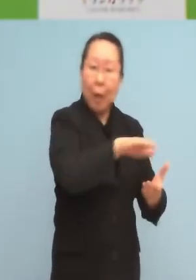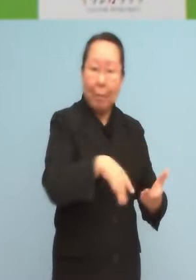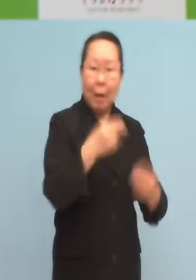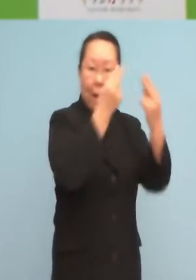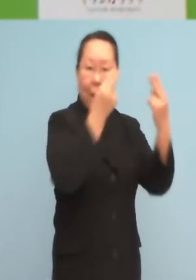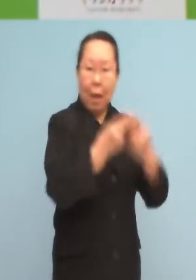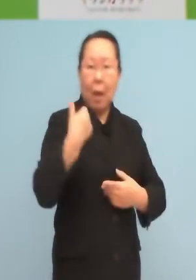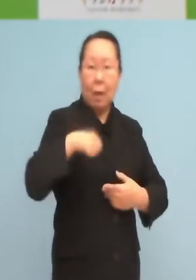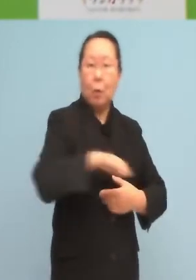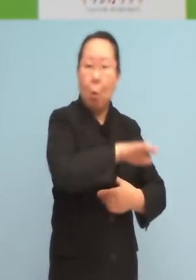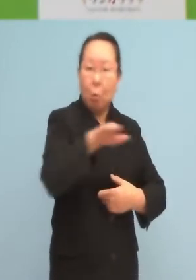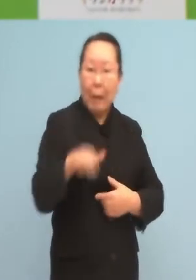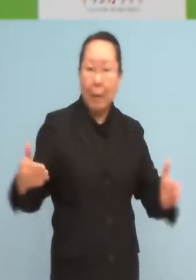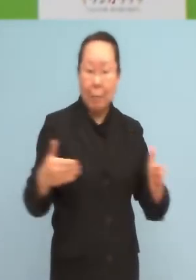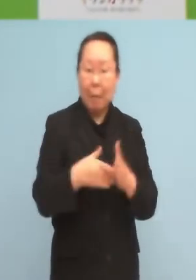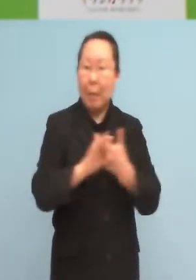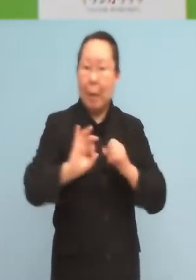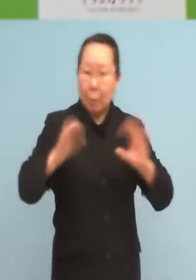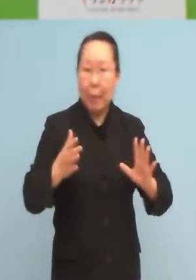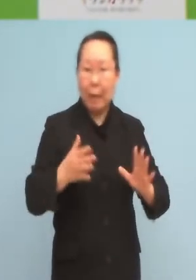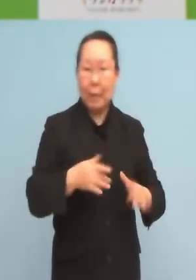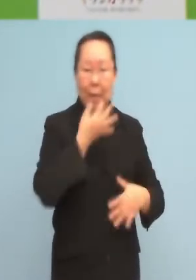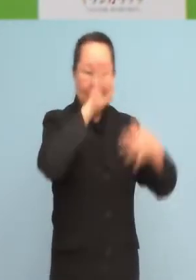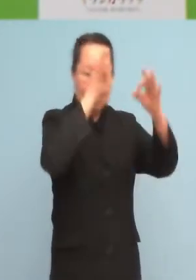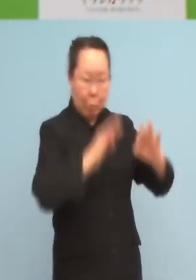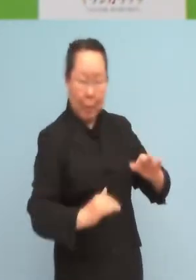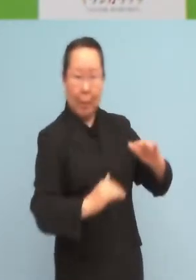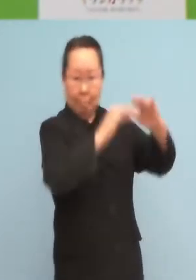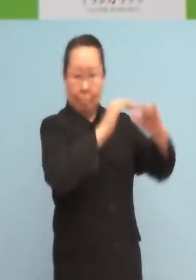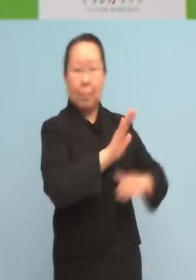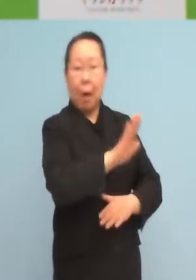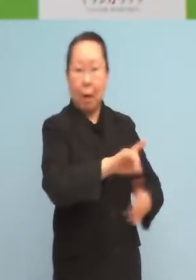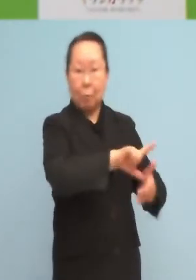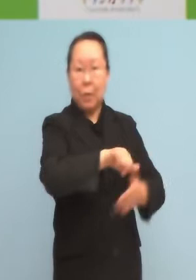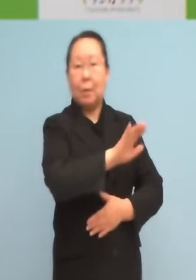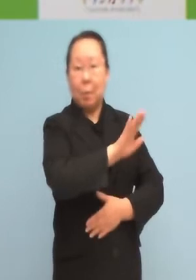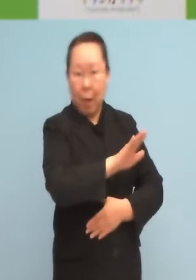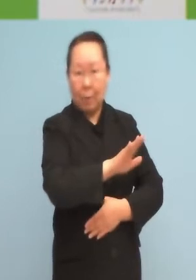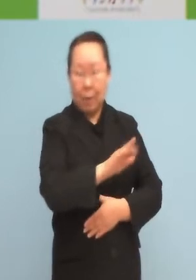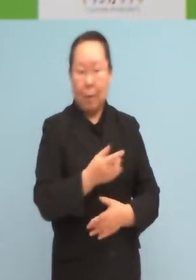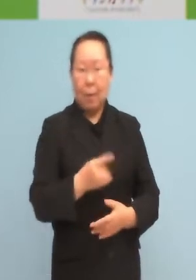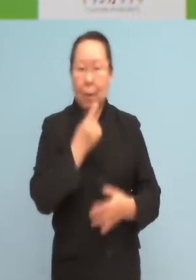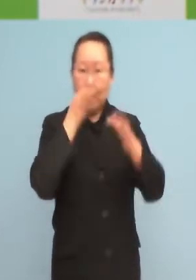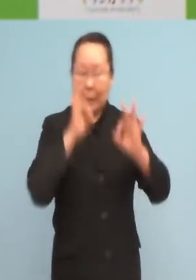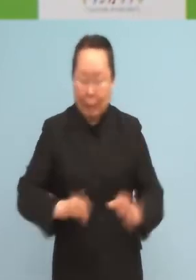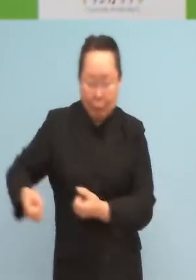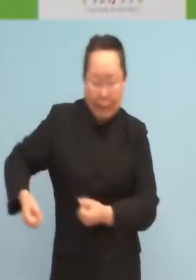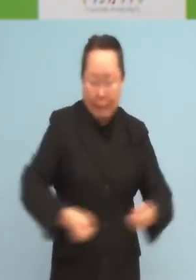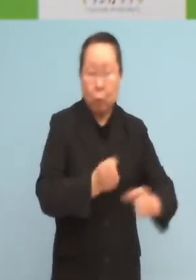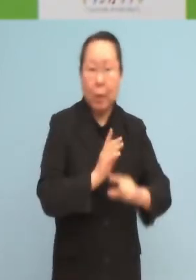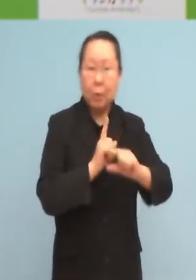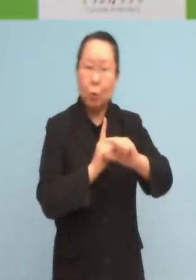などで記録的な大雪に見舞われた地域があるなど、除雪作業に伴